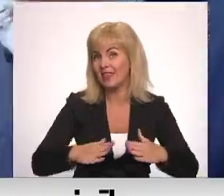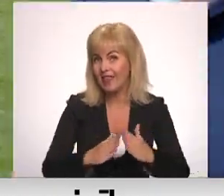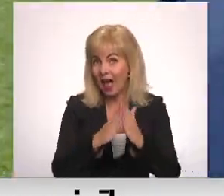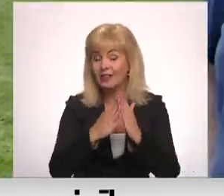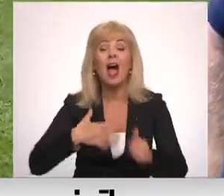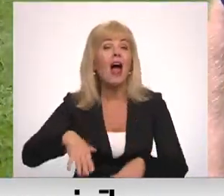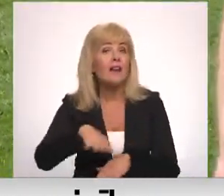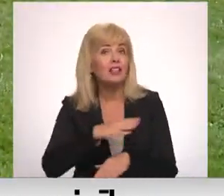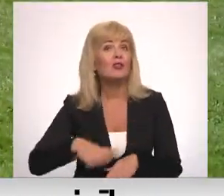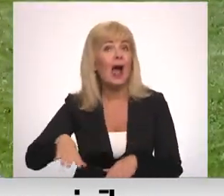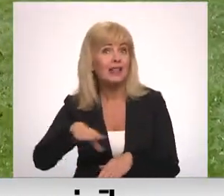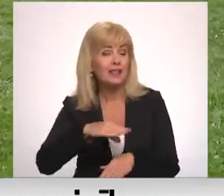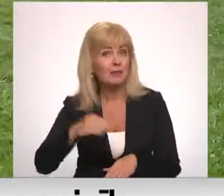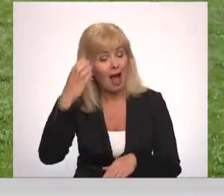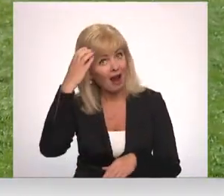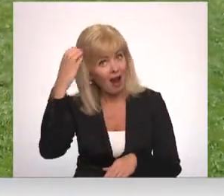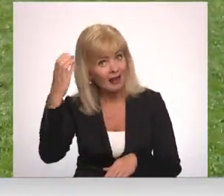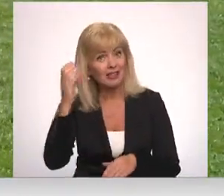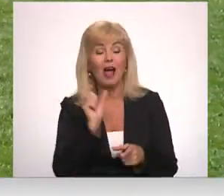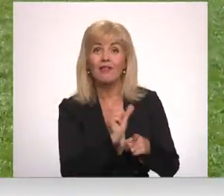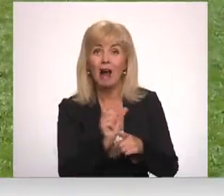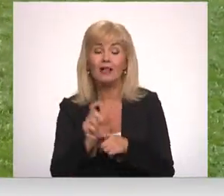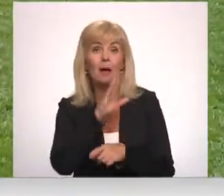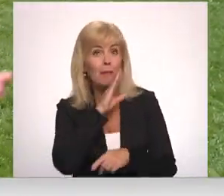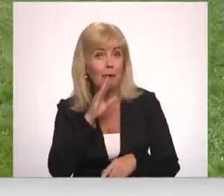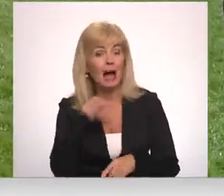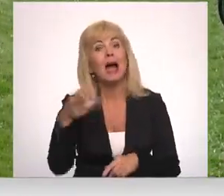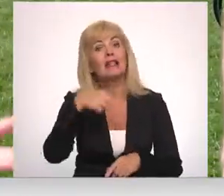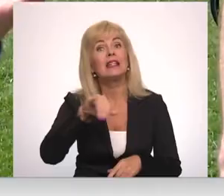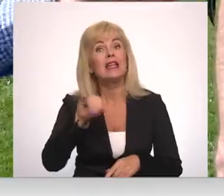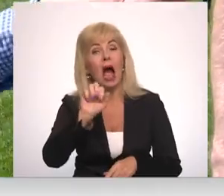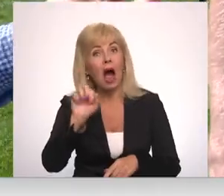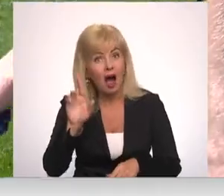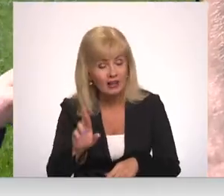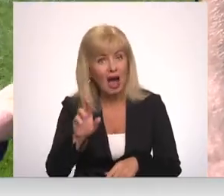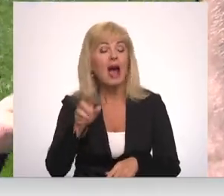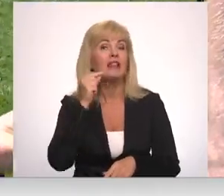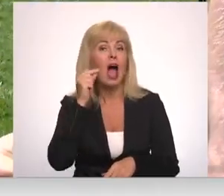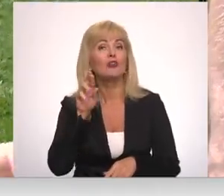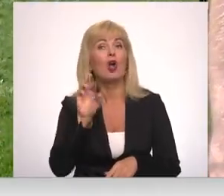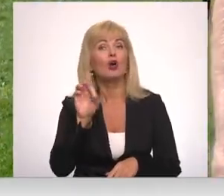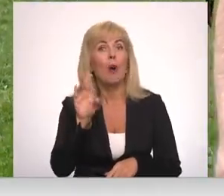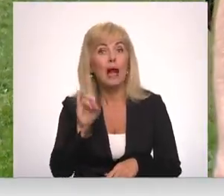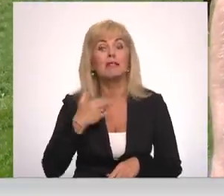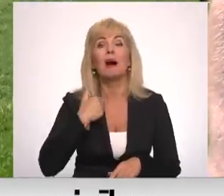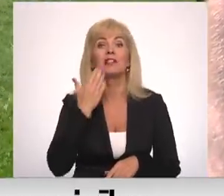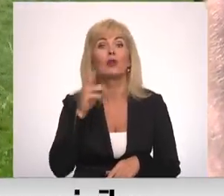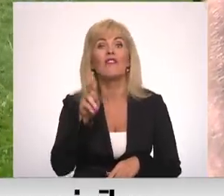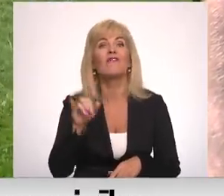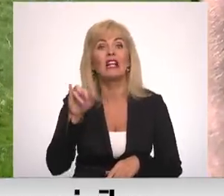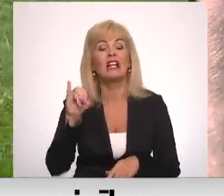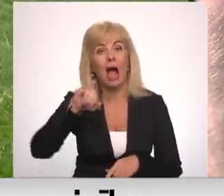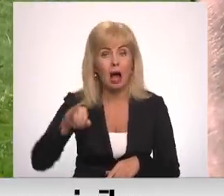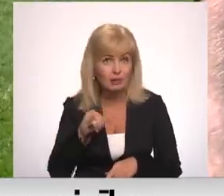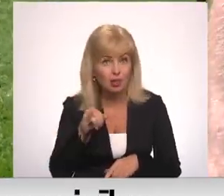Mums visai ģimenei ir karaliskās ģimenes vārdi. Mana mamma ir Diana, mans tēvs Roberts, mani sauc Viljams un mans mazais